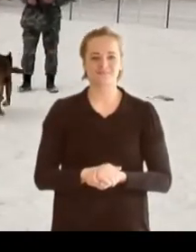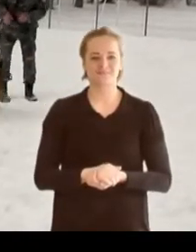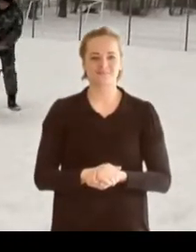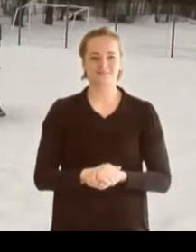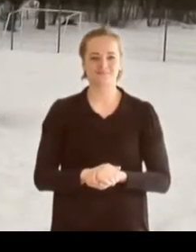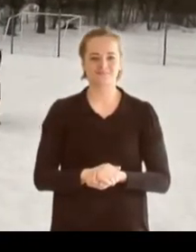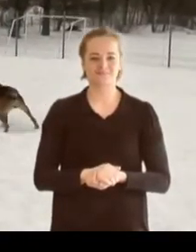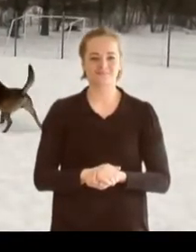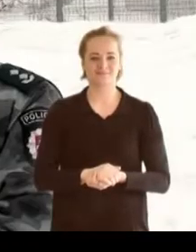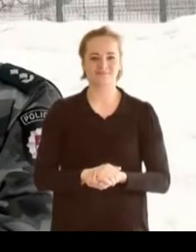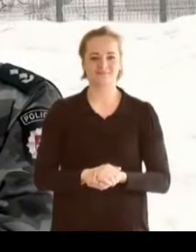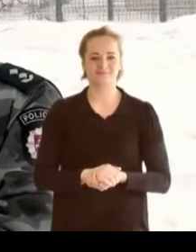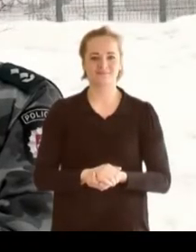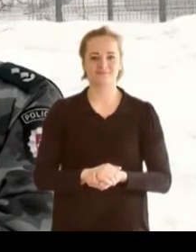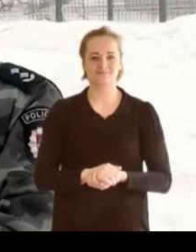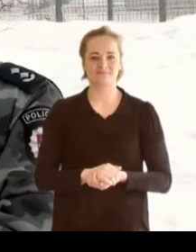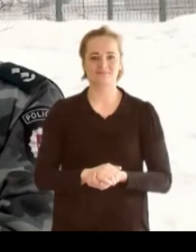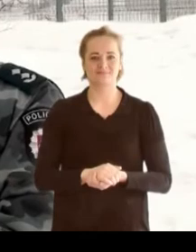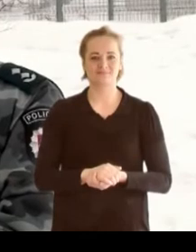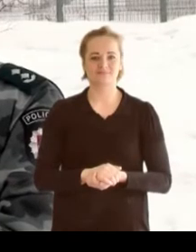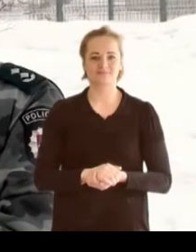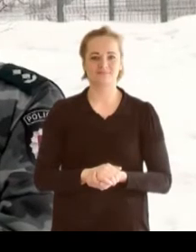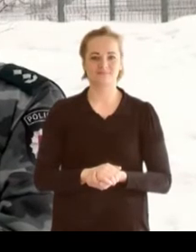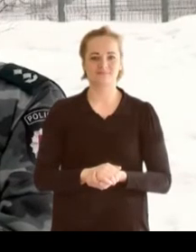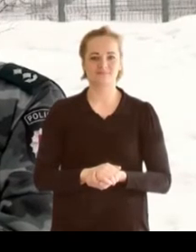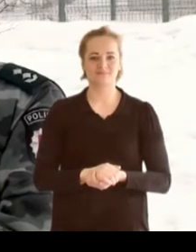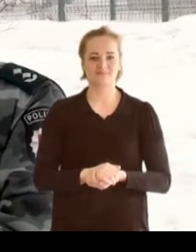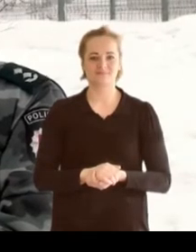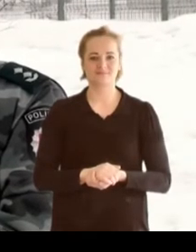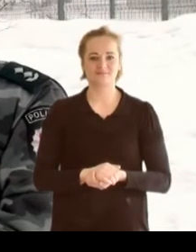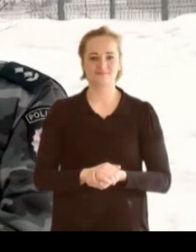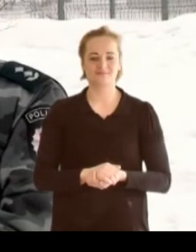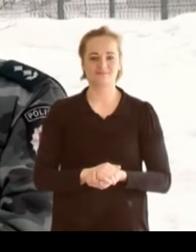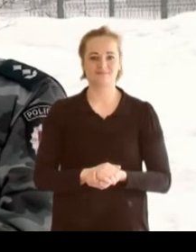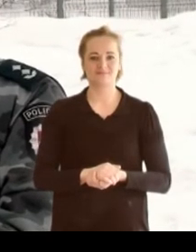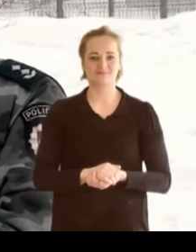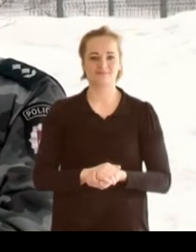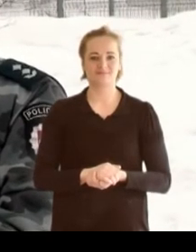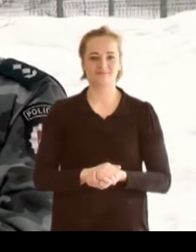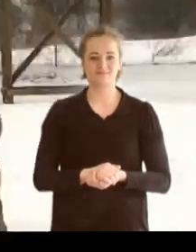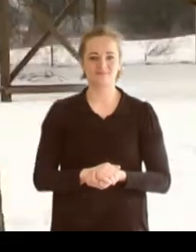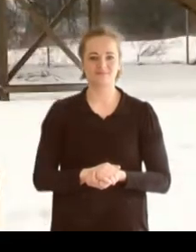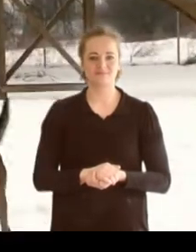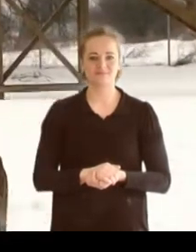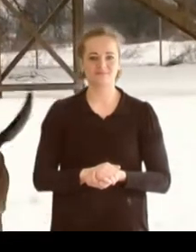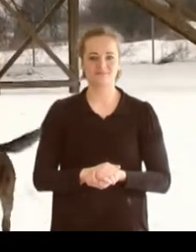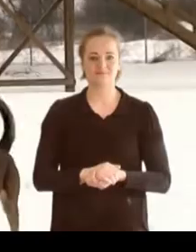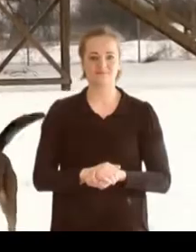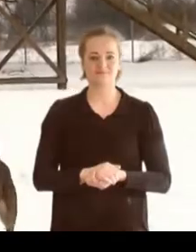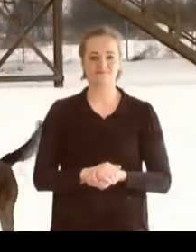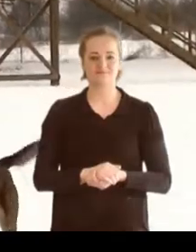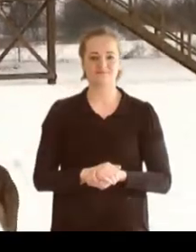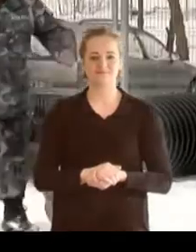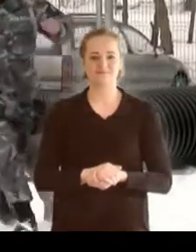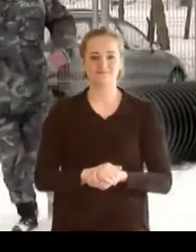pareigūnai dirbantys su šunimis. Tai ir vadinasi policijos kinologai. Jie baigia mokyklėlį ir tampa jau kompanionais.